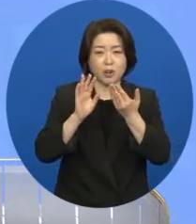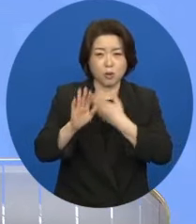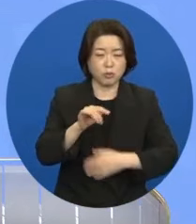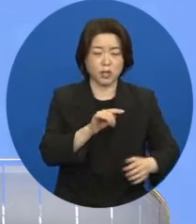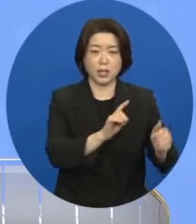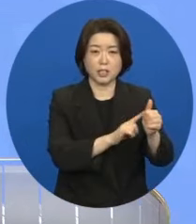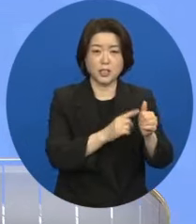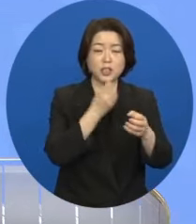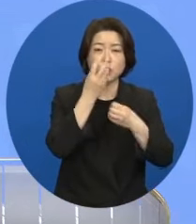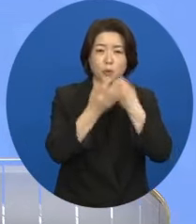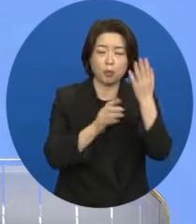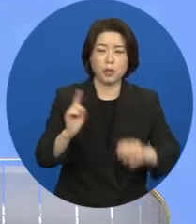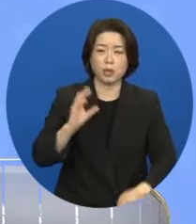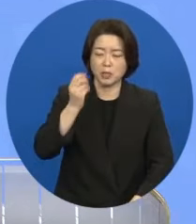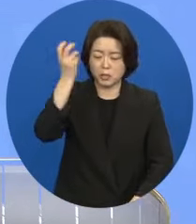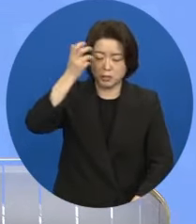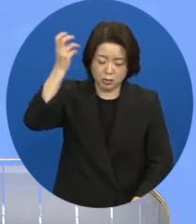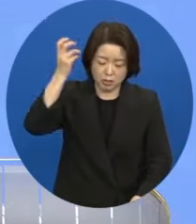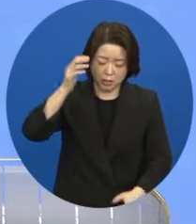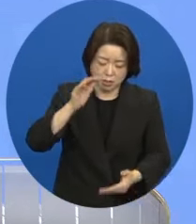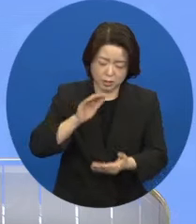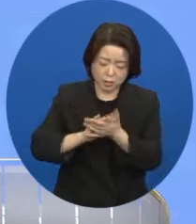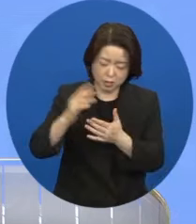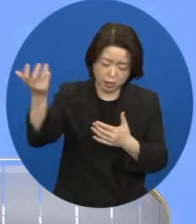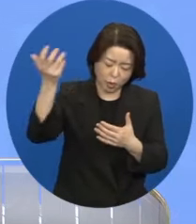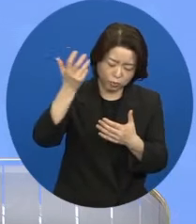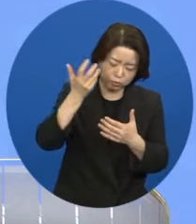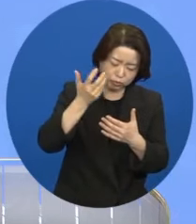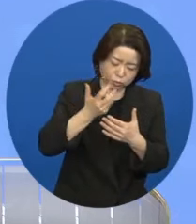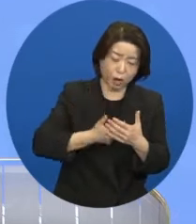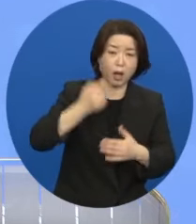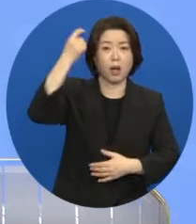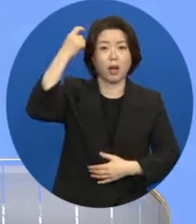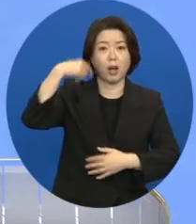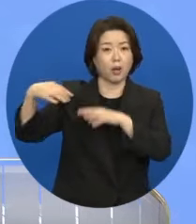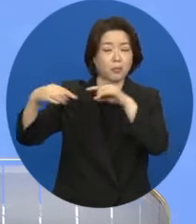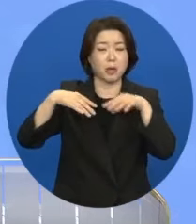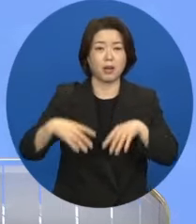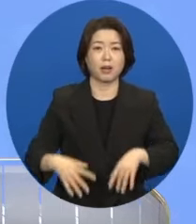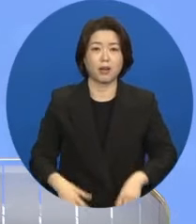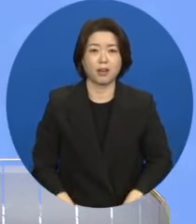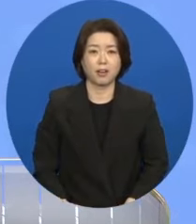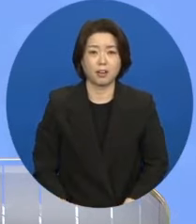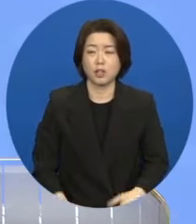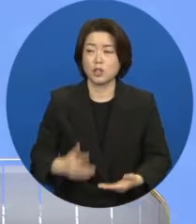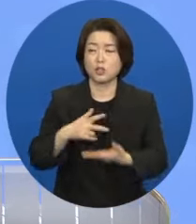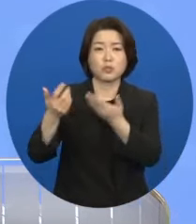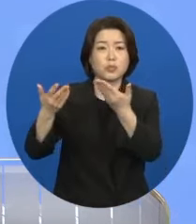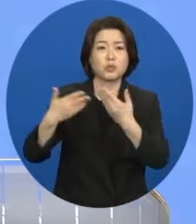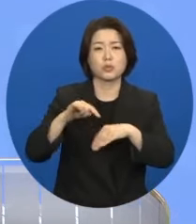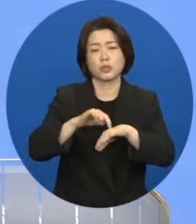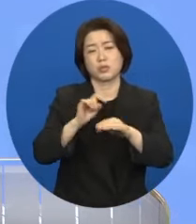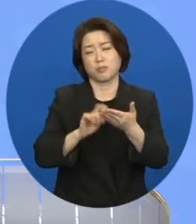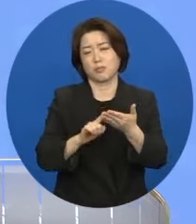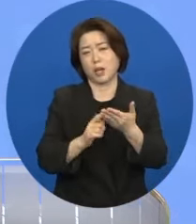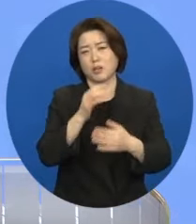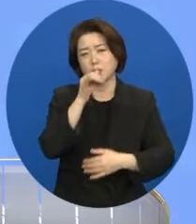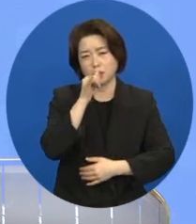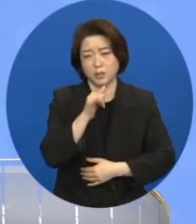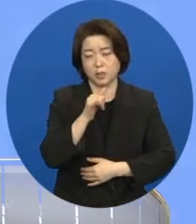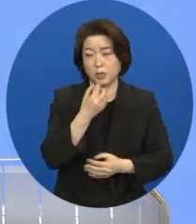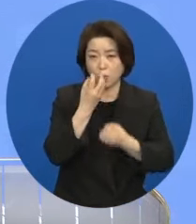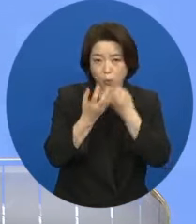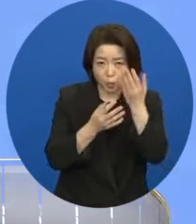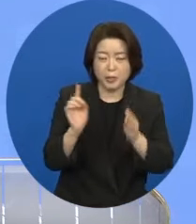고백이 성령의 임재가 뜨겁게 자신 가운데 사했다 거 그러면서 주님이 주시는 마음이 있었대요 그리고 이렇게